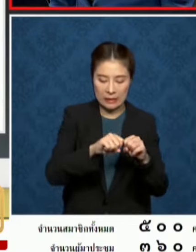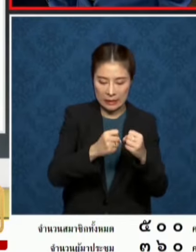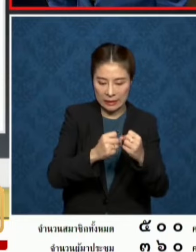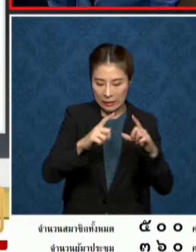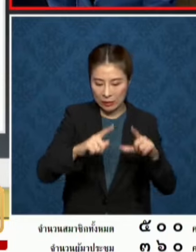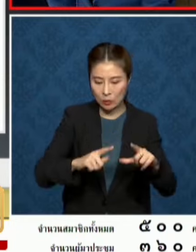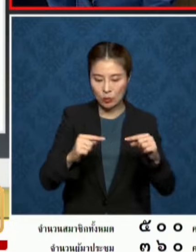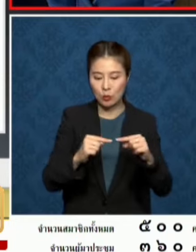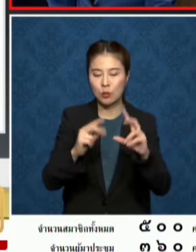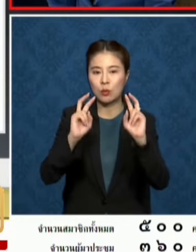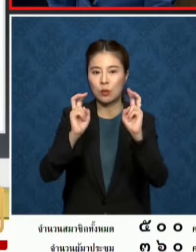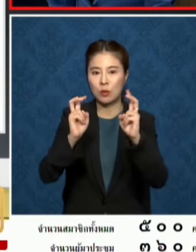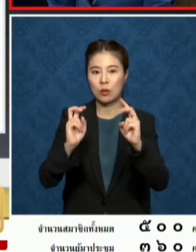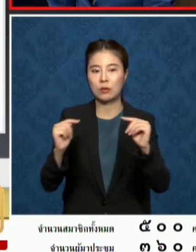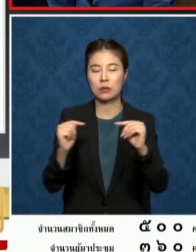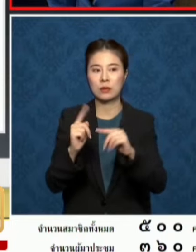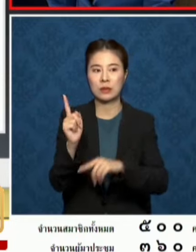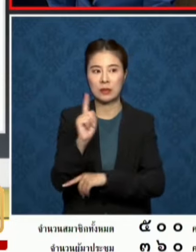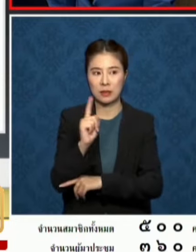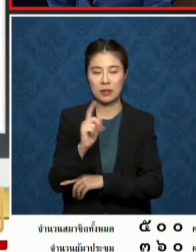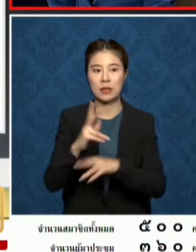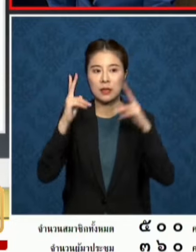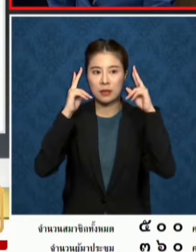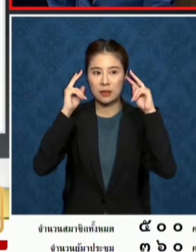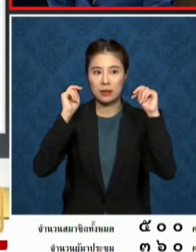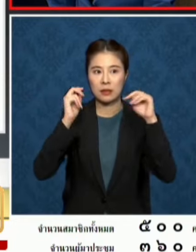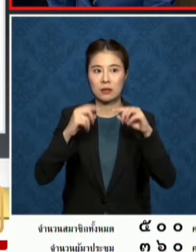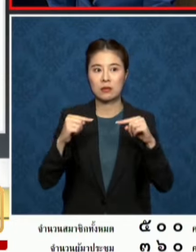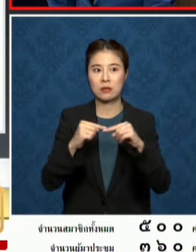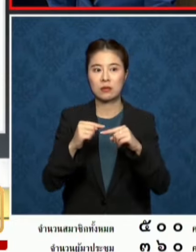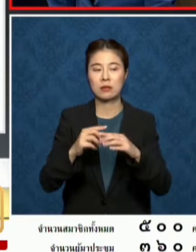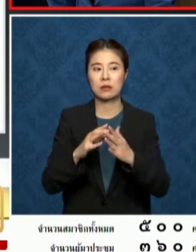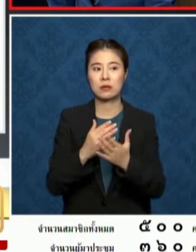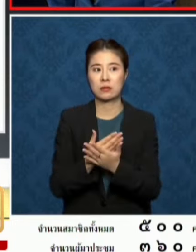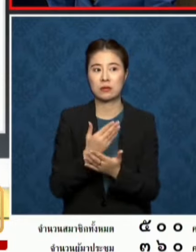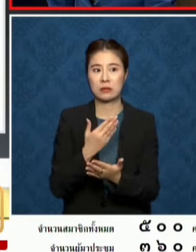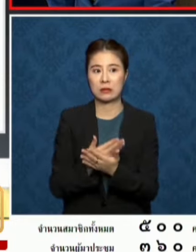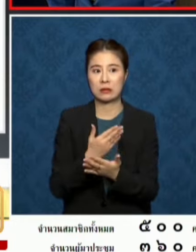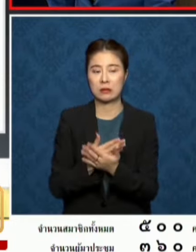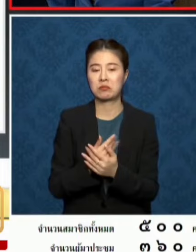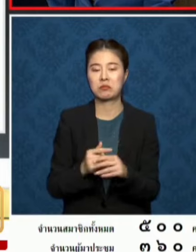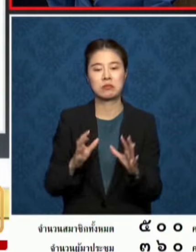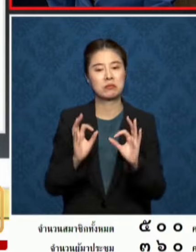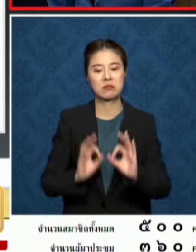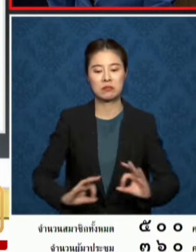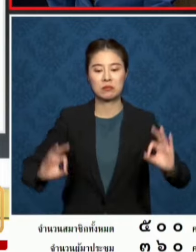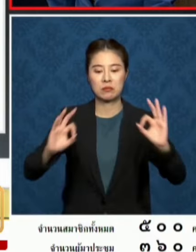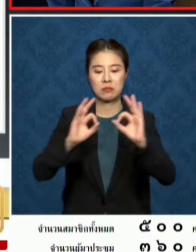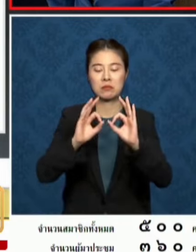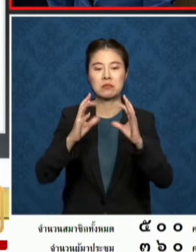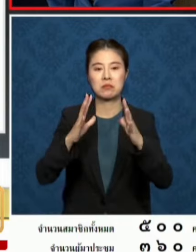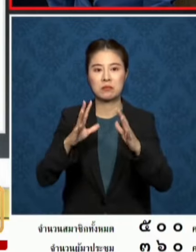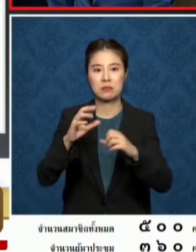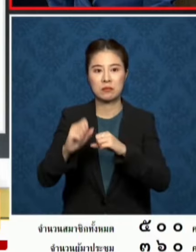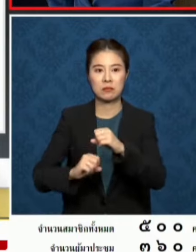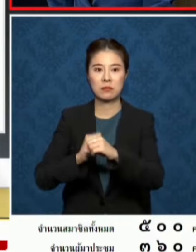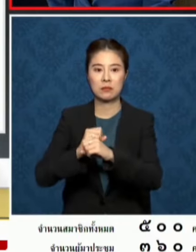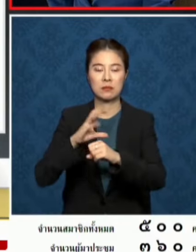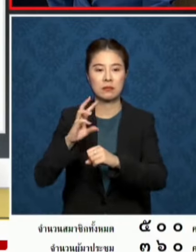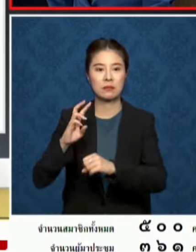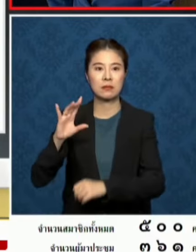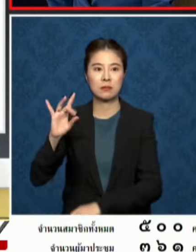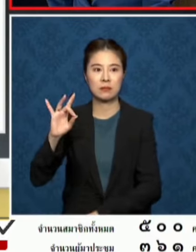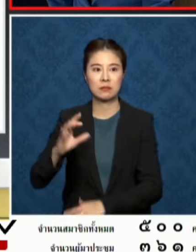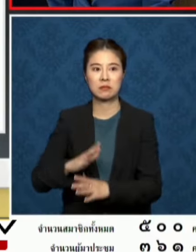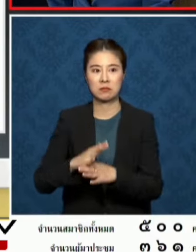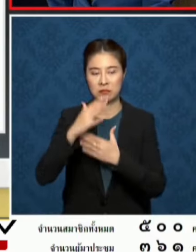น้าถัดไปนะคะนายกรัฐมนตรีค่ะได้เสนอที่จะตัดลดงบประมาณที่ไม่จำเป็นของปี2568ซึ่งหลายรายการเนี่ยก็มีความ